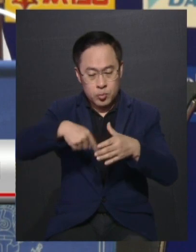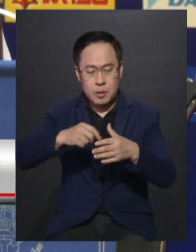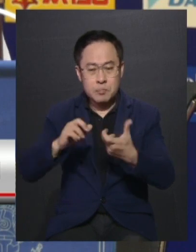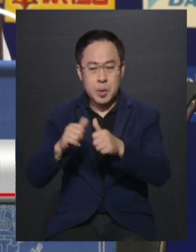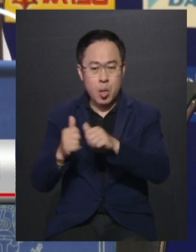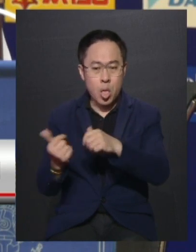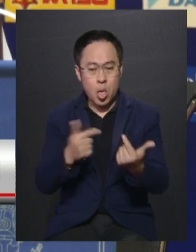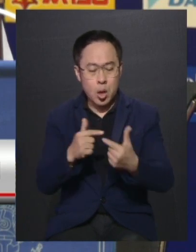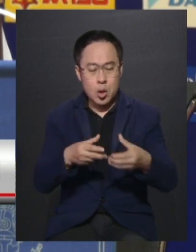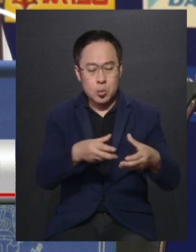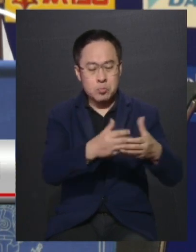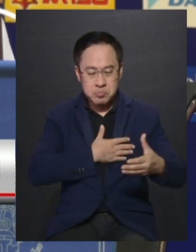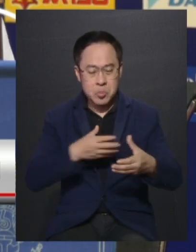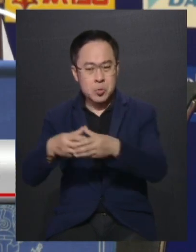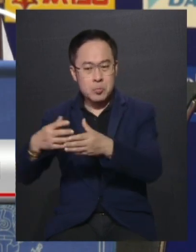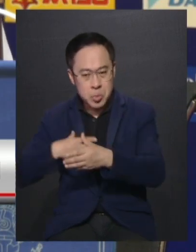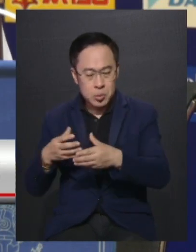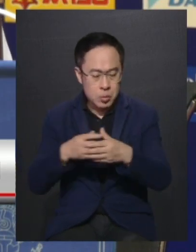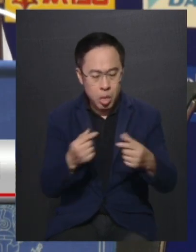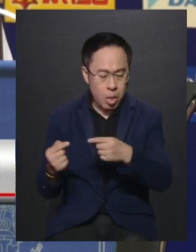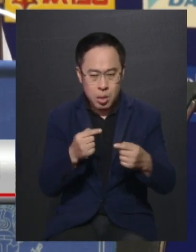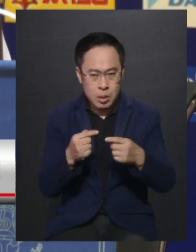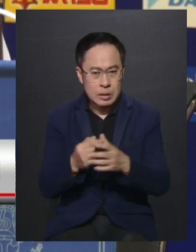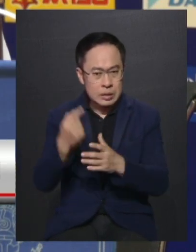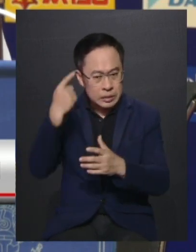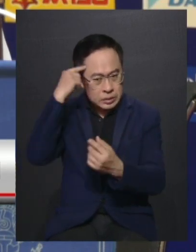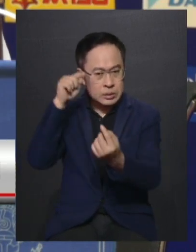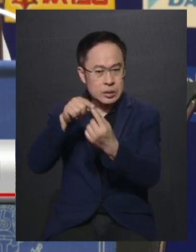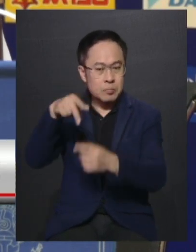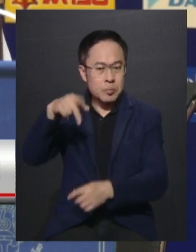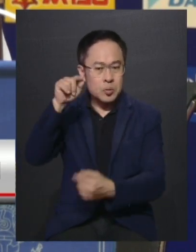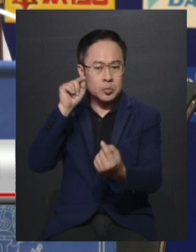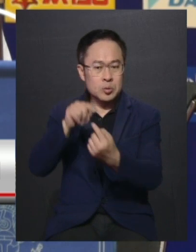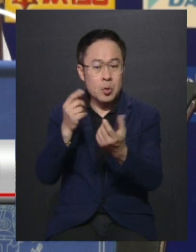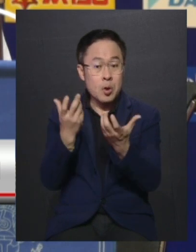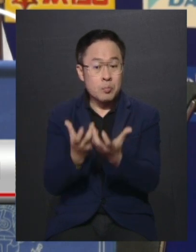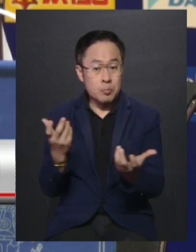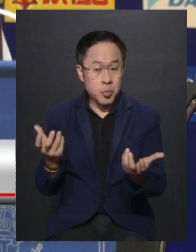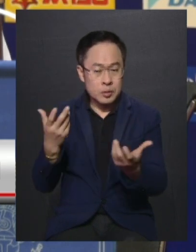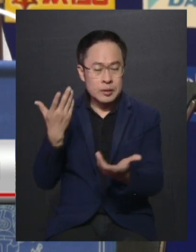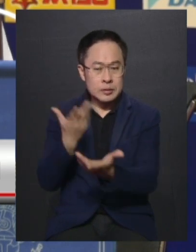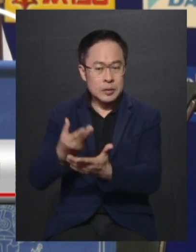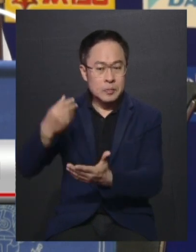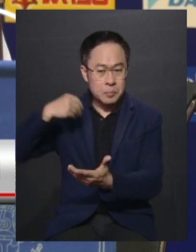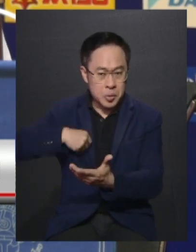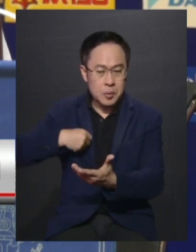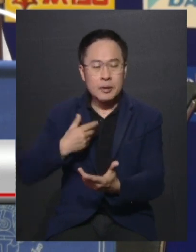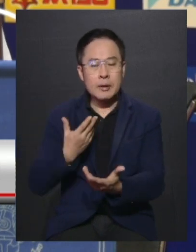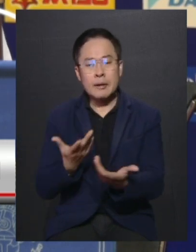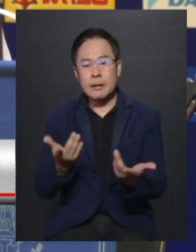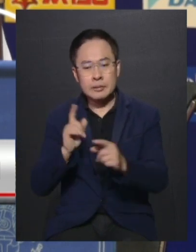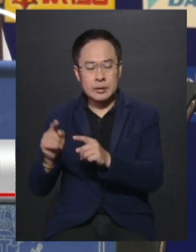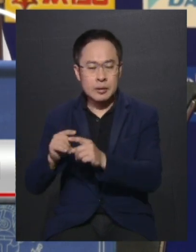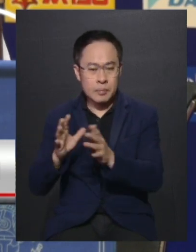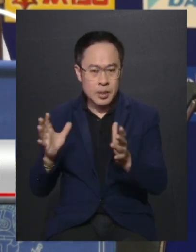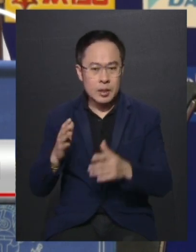งฝ่ายแย่งชิงความได้เปรียบเพื่อผลการแข่งขันฟุตบอลการเมืองธุรกิจผลประโยชน์ทางการค้าและอื่น